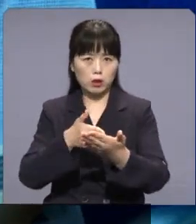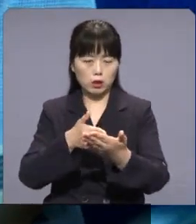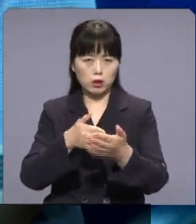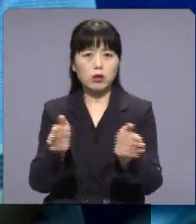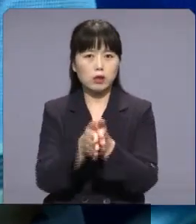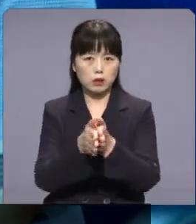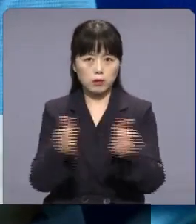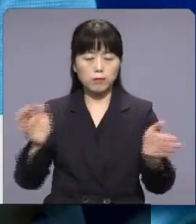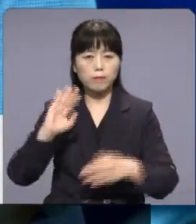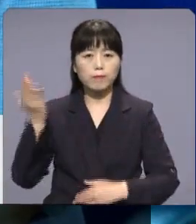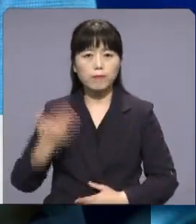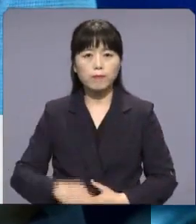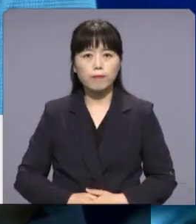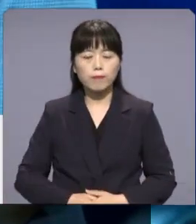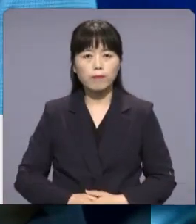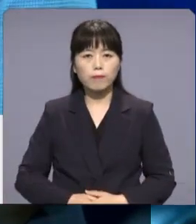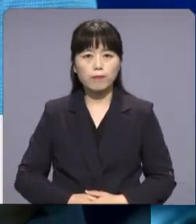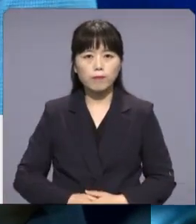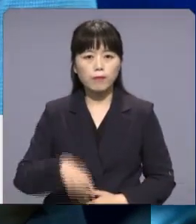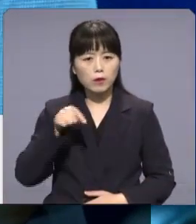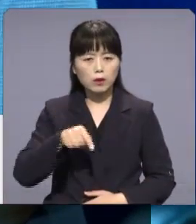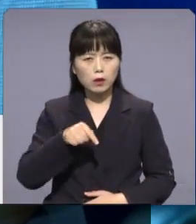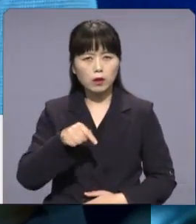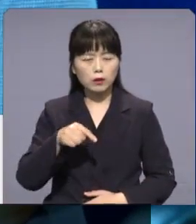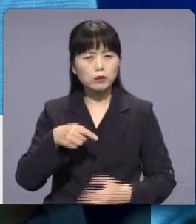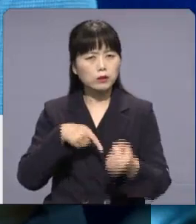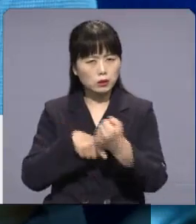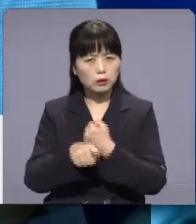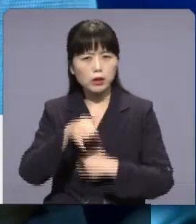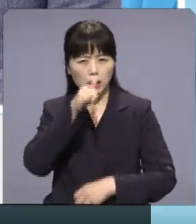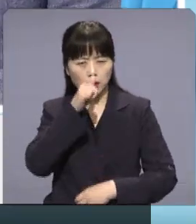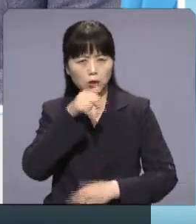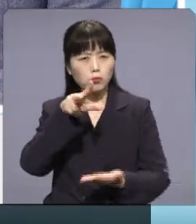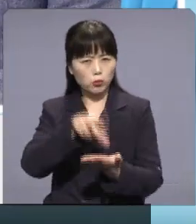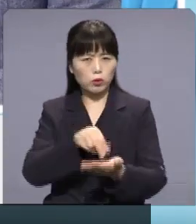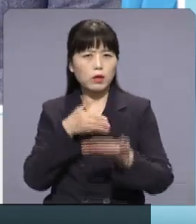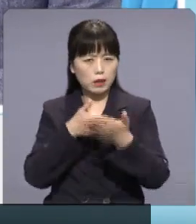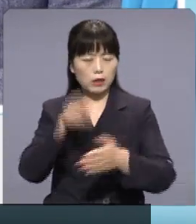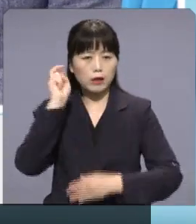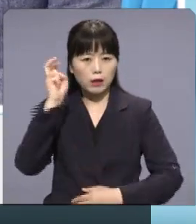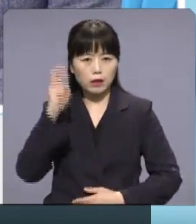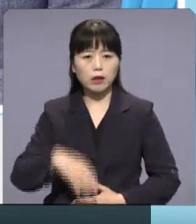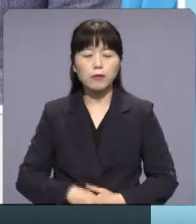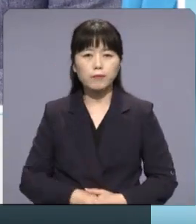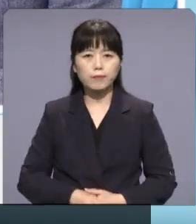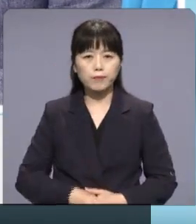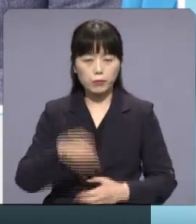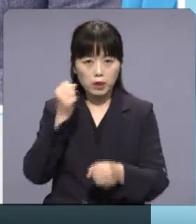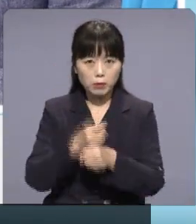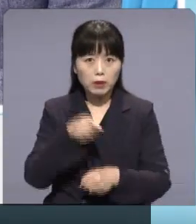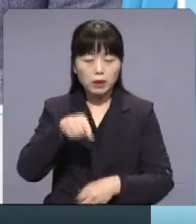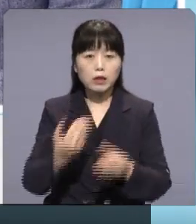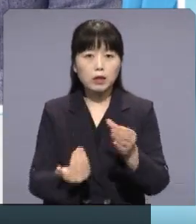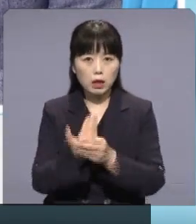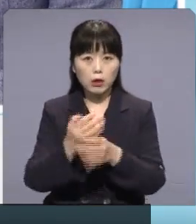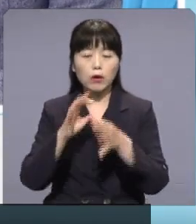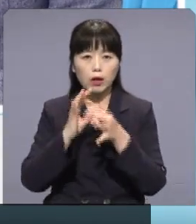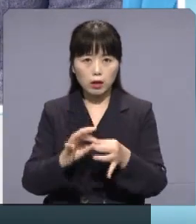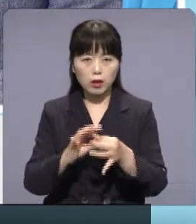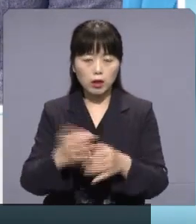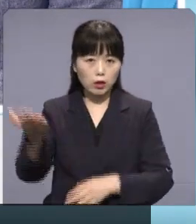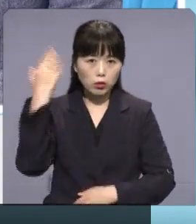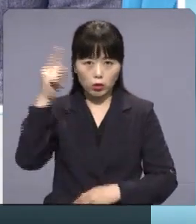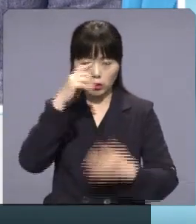하기 시작했거든요. 네. 이렇다면은 상당히 좀 의도가 있는 문제제기다라고 볼 수가 있을 것 같아요. 이미 이 사건과 관련해서는